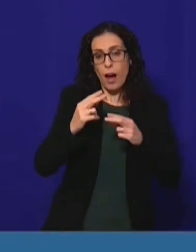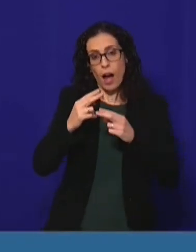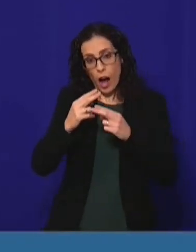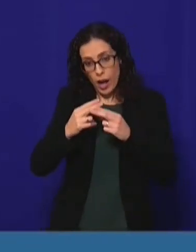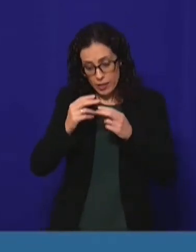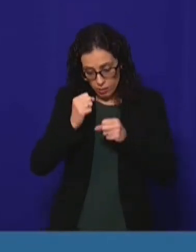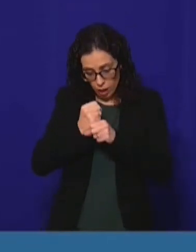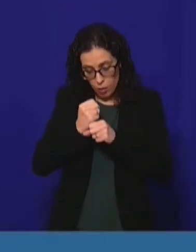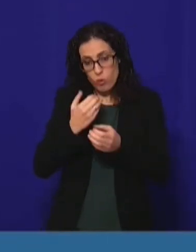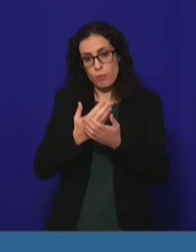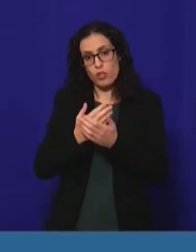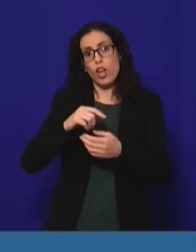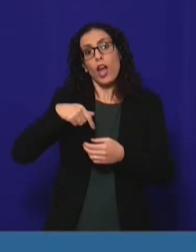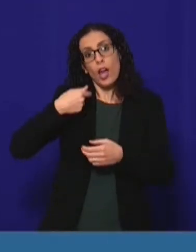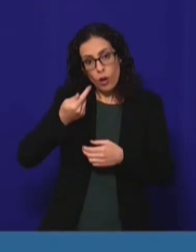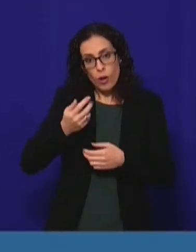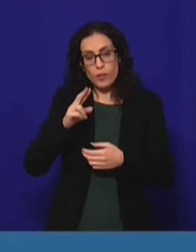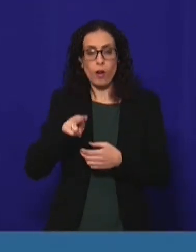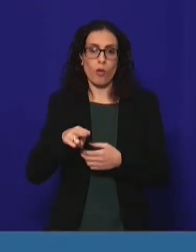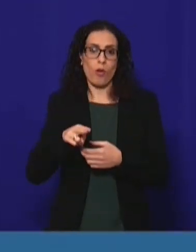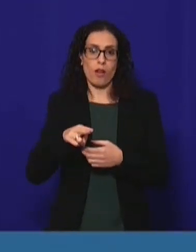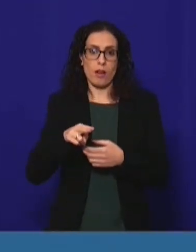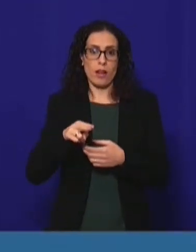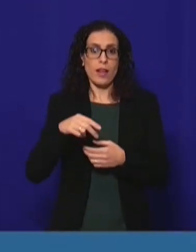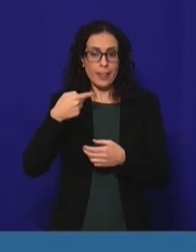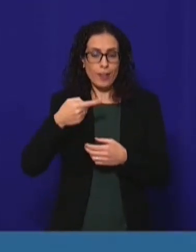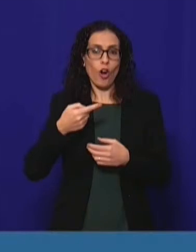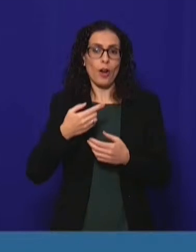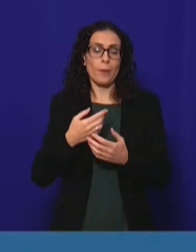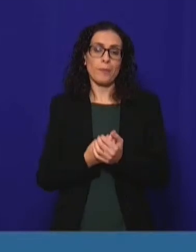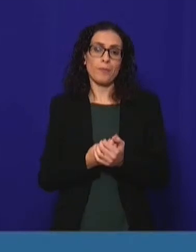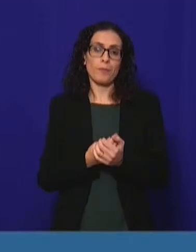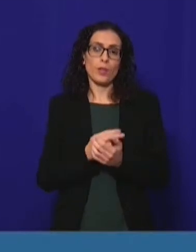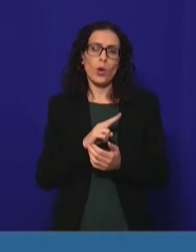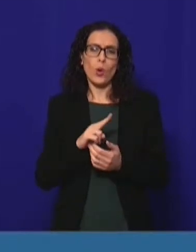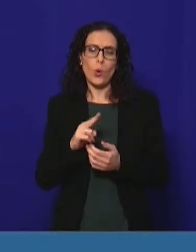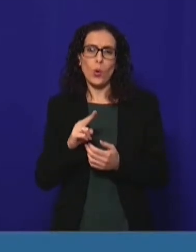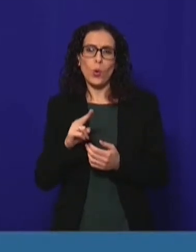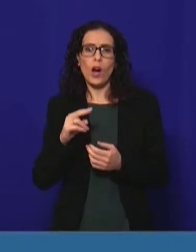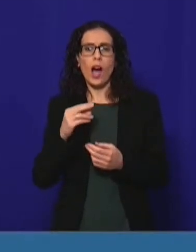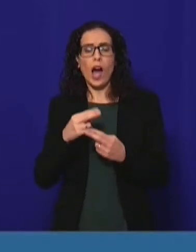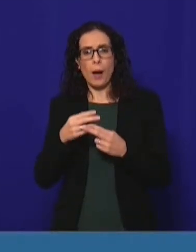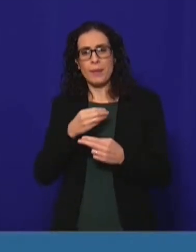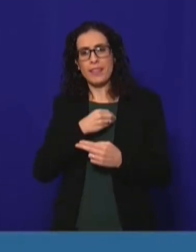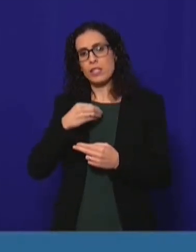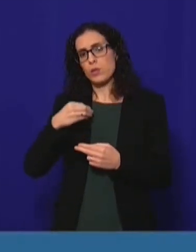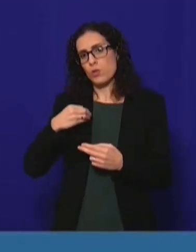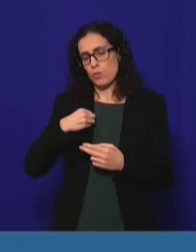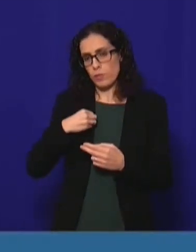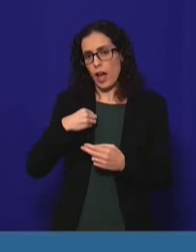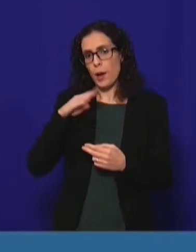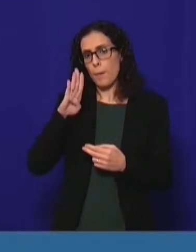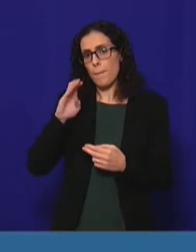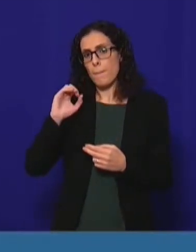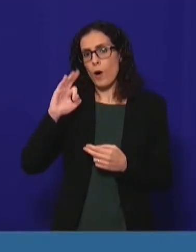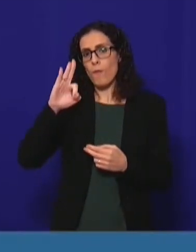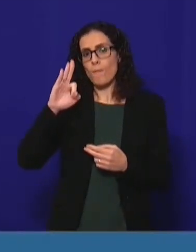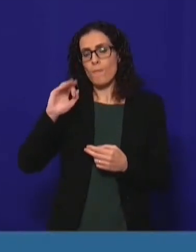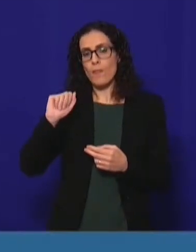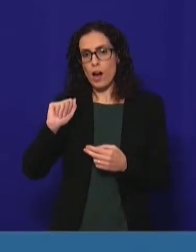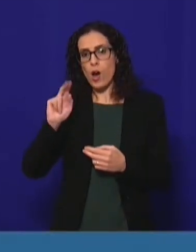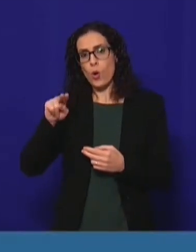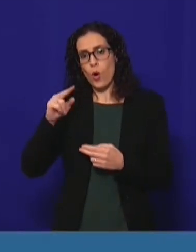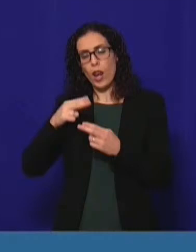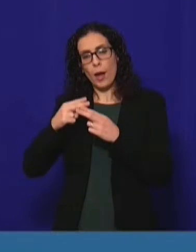ikun dan qiegħed jagħmel rapid swabs. U anka libna dak li t-testjar li konna qegħdin nagħmlu l-ajruport għal rapid swabs ukoll biex